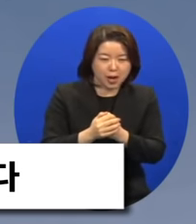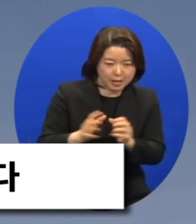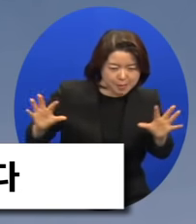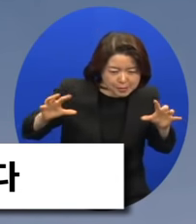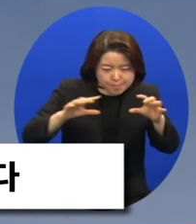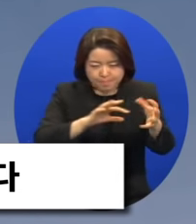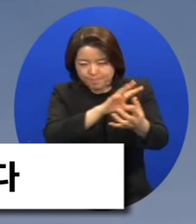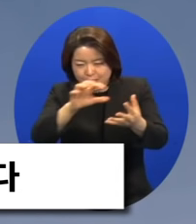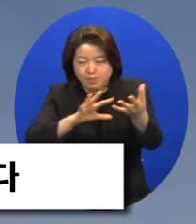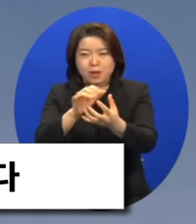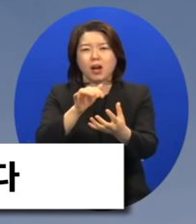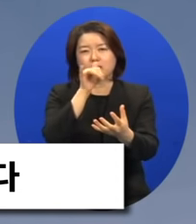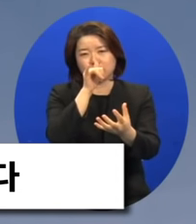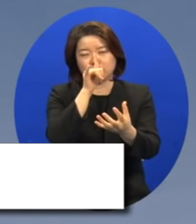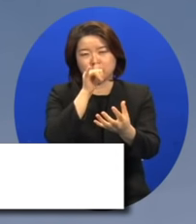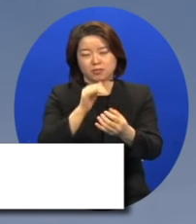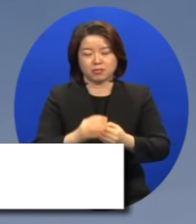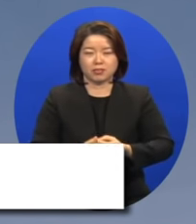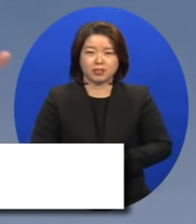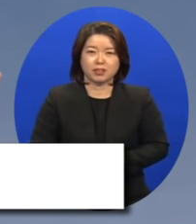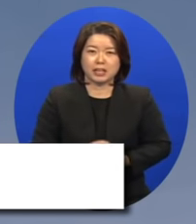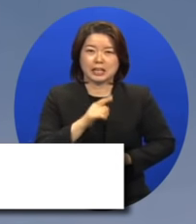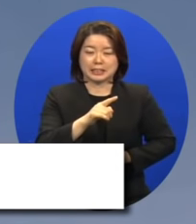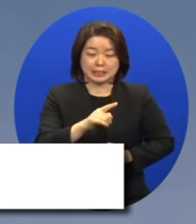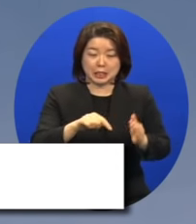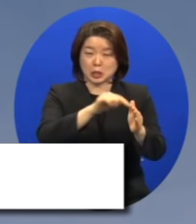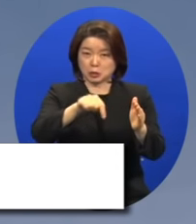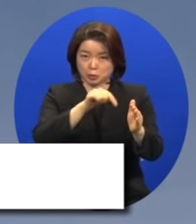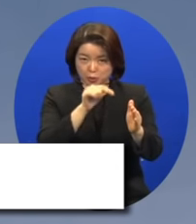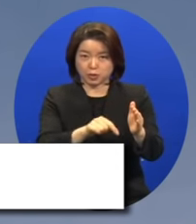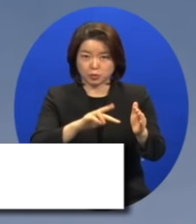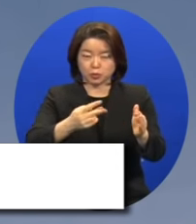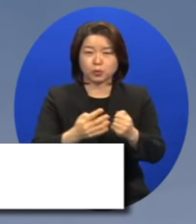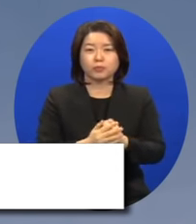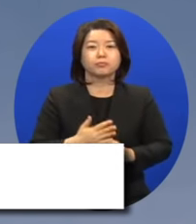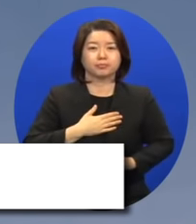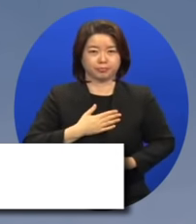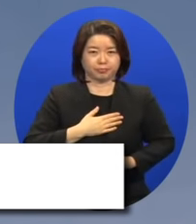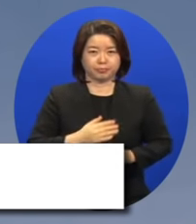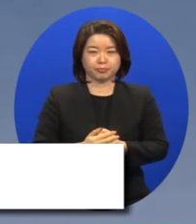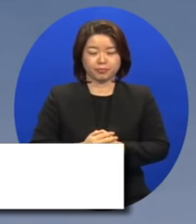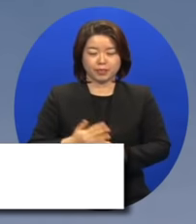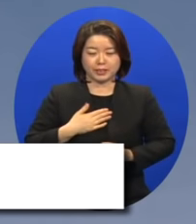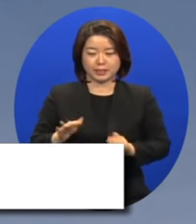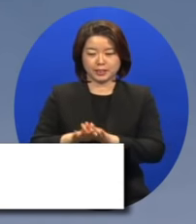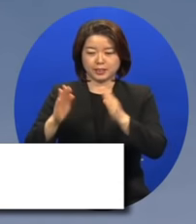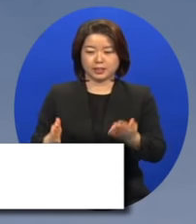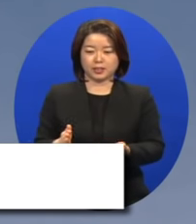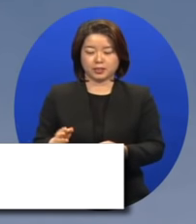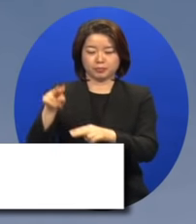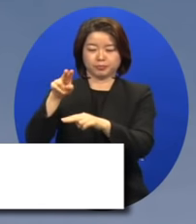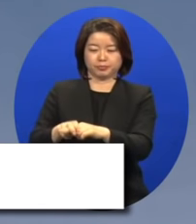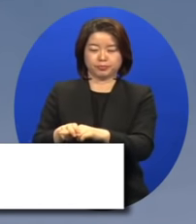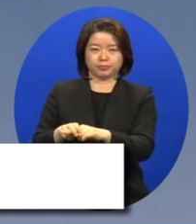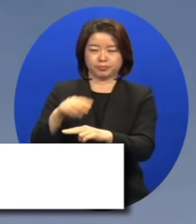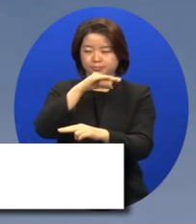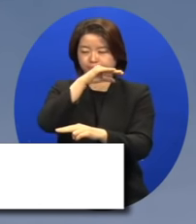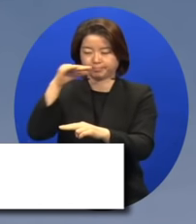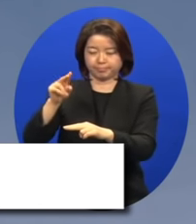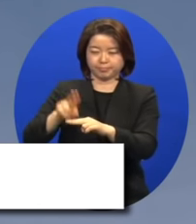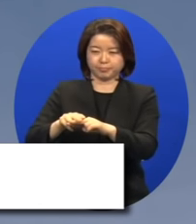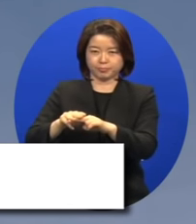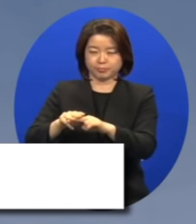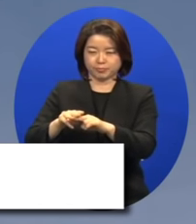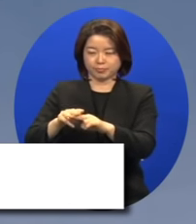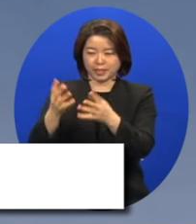그들을보려고안달이나서아수라장이되곤했다.그혼란속에서도나는 책상에꼿꼿이앉아